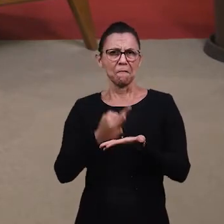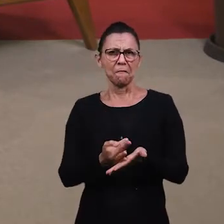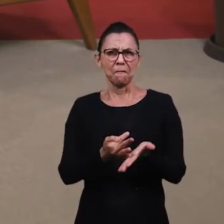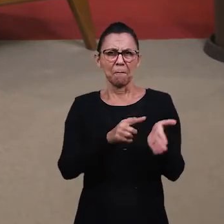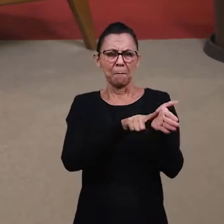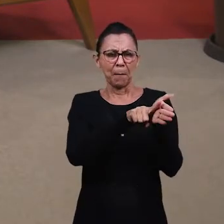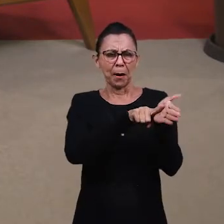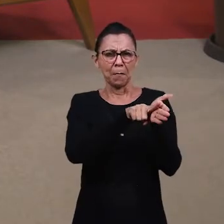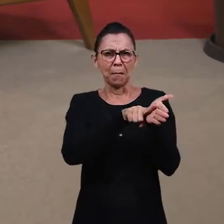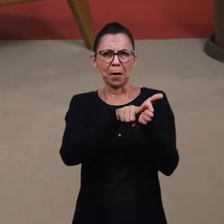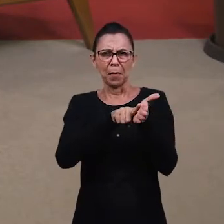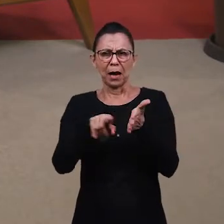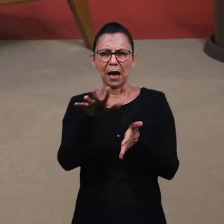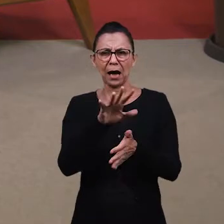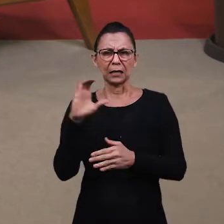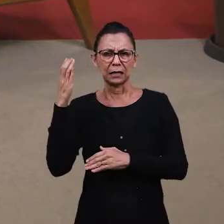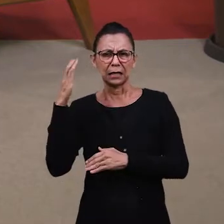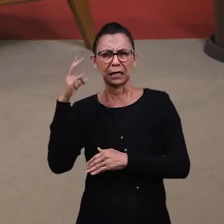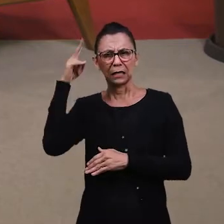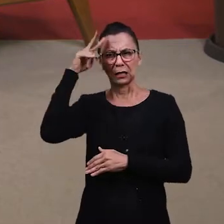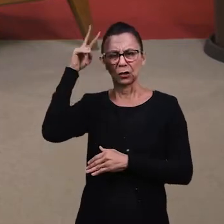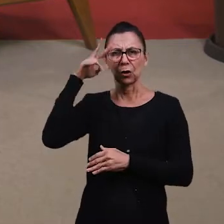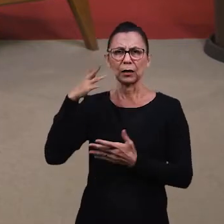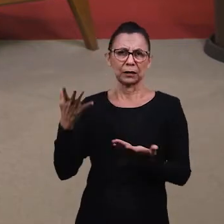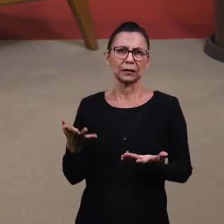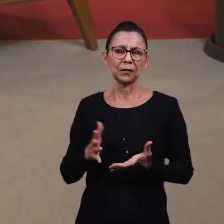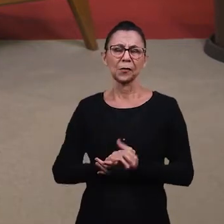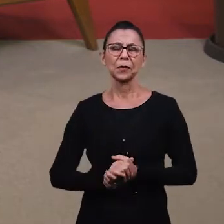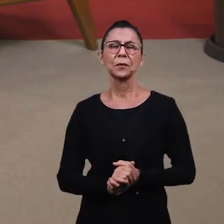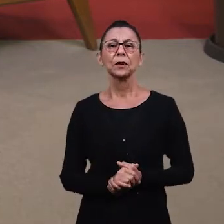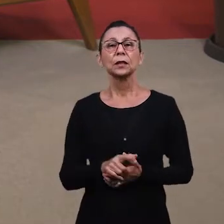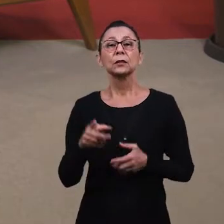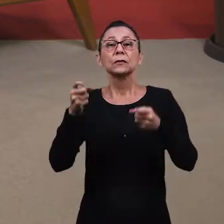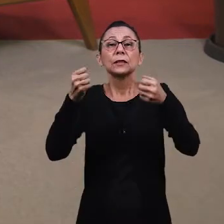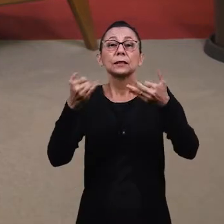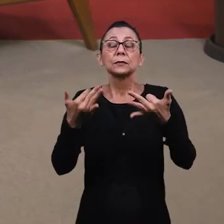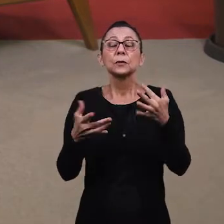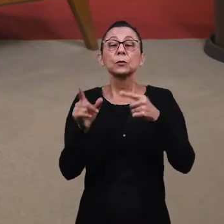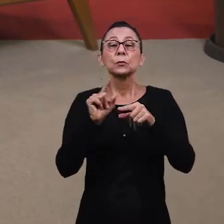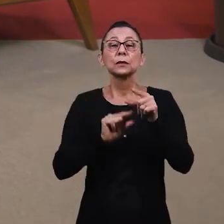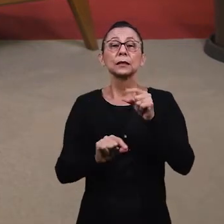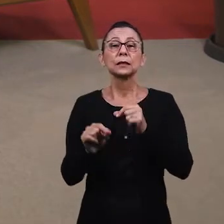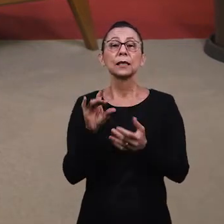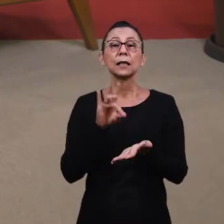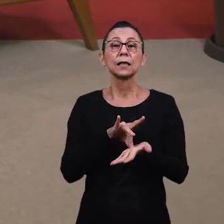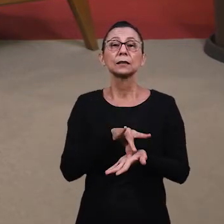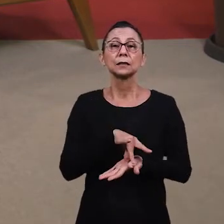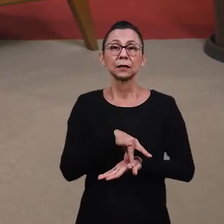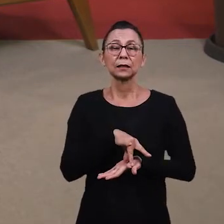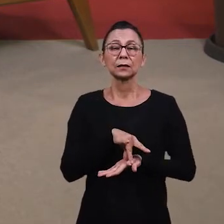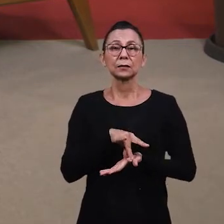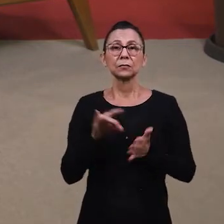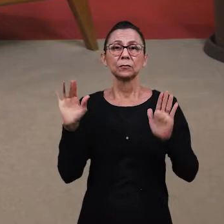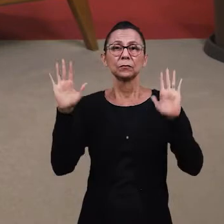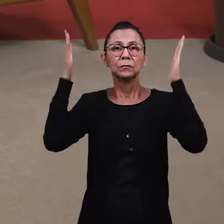frère, le pasteur Alex Moore, du gouverneur Valadares, qui compose le groupe Science et Foi. Comme nous avons déjà dit, c'est un groupe qui travaille de